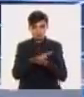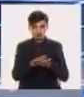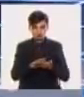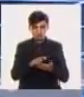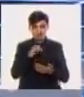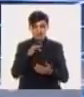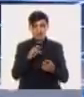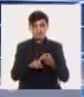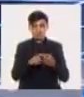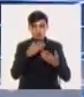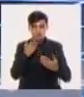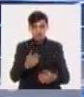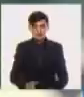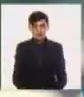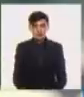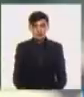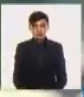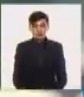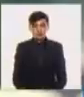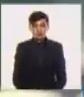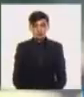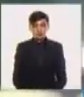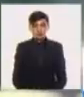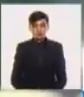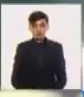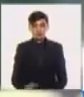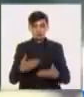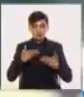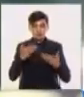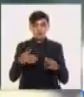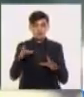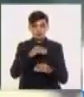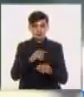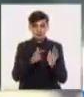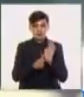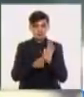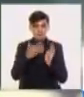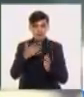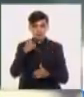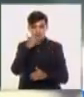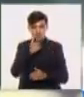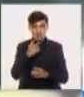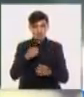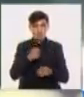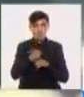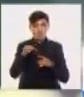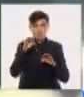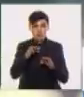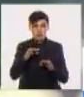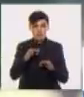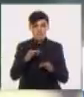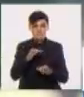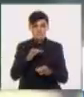условие для участников парада. Поздравляю вас с 75-й годовщиной Победы в